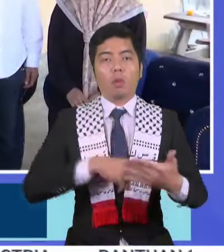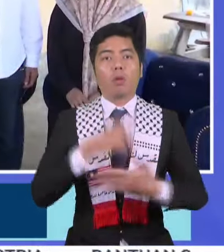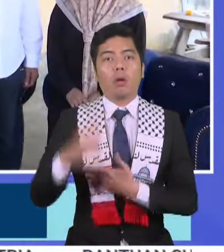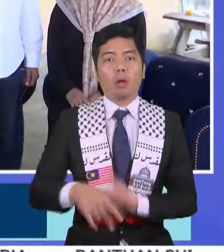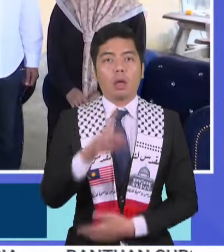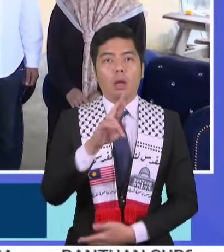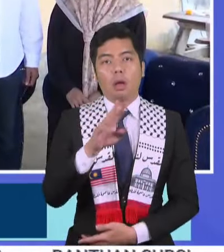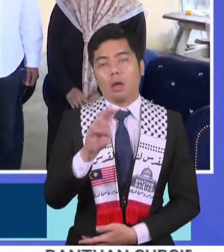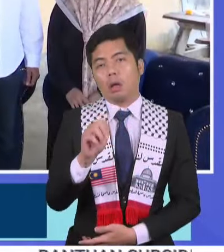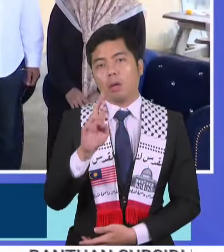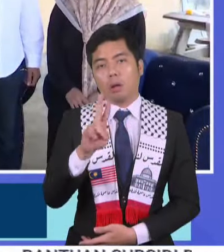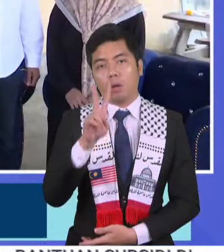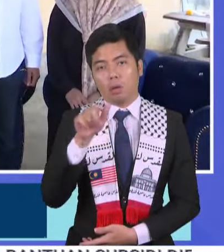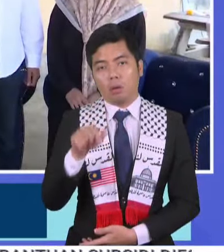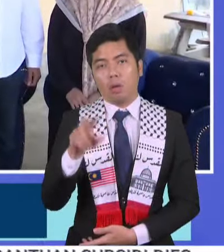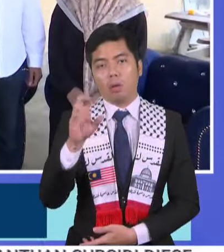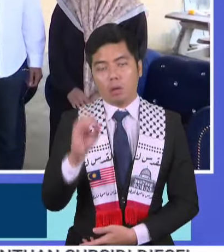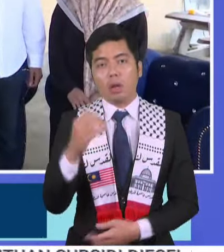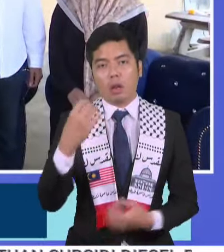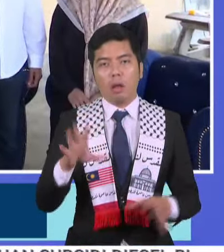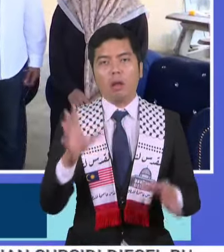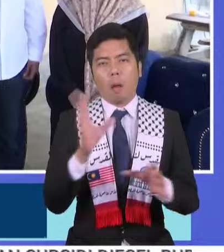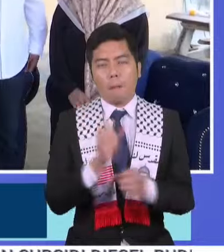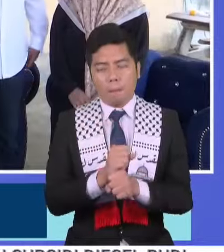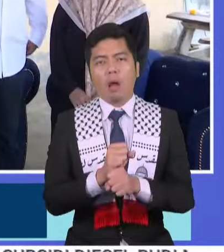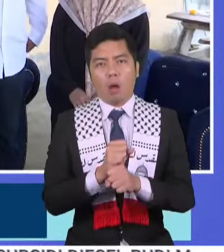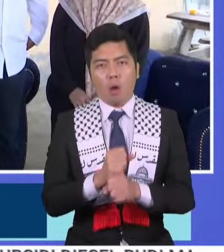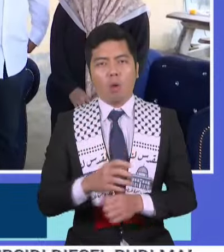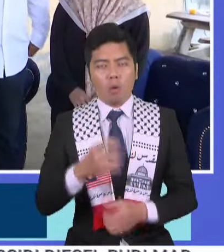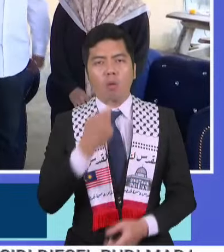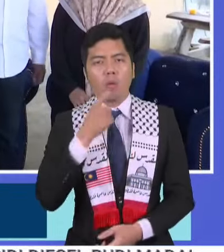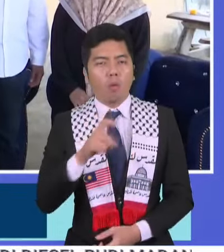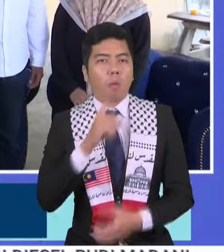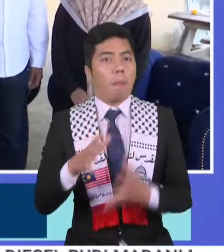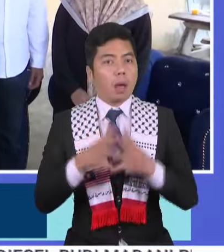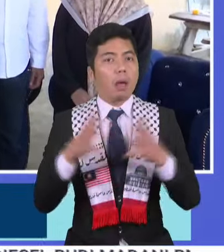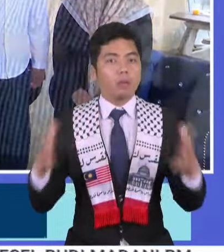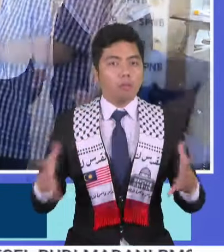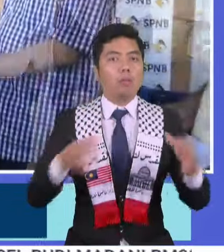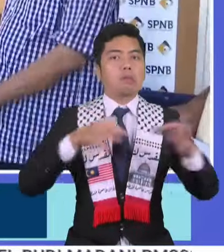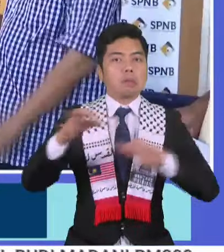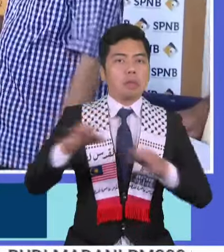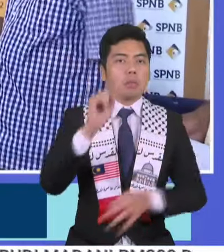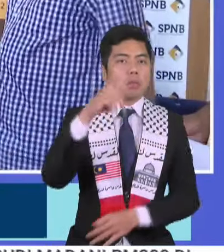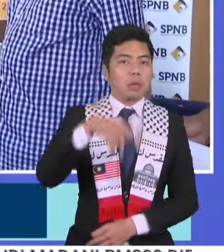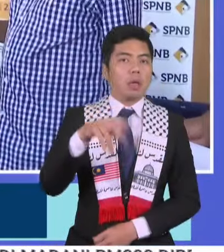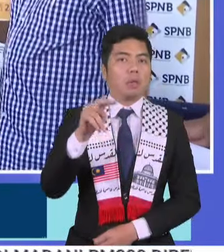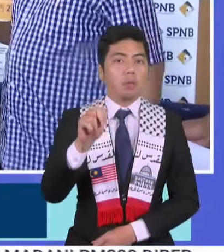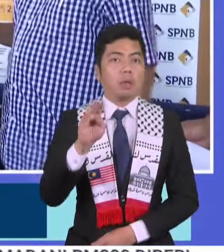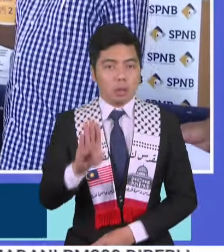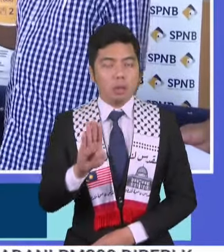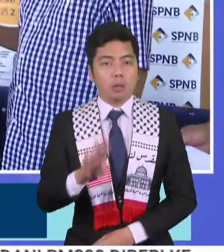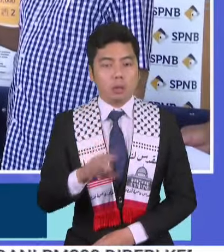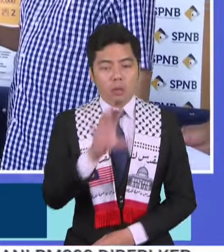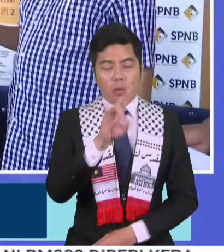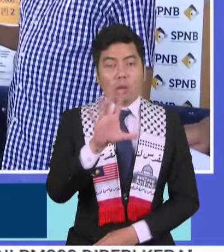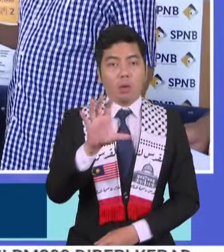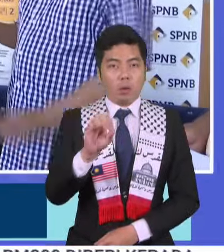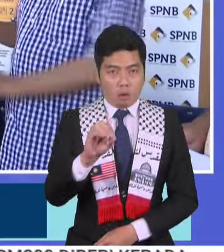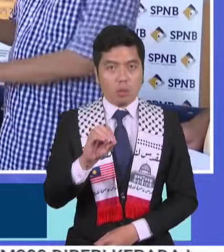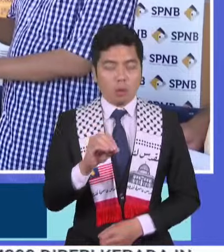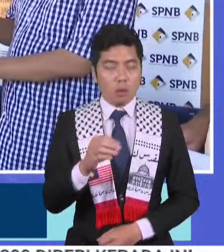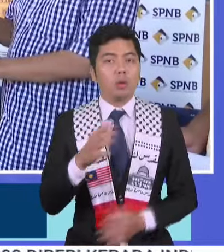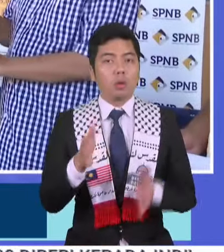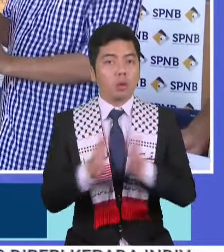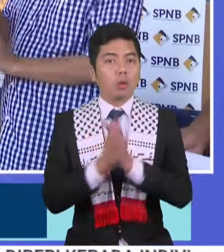Program Rumah Mesra Rakyat 2.0 mendapat permintaan menggalakkan di seluruh negara. Jelas pengerusi SPNB,